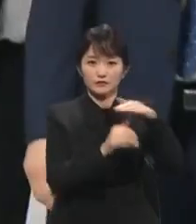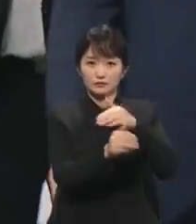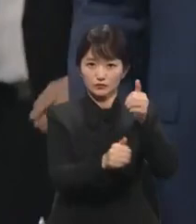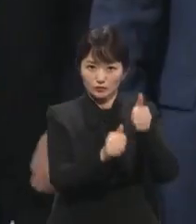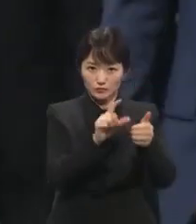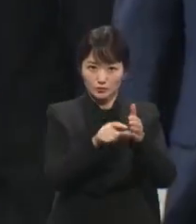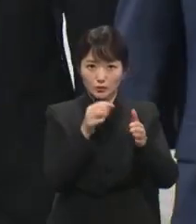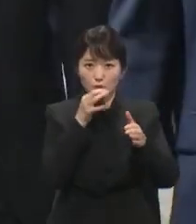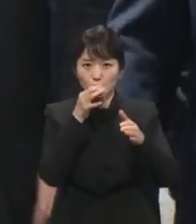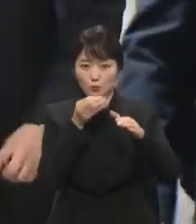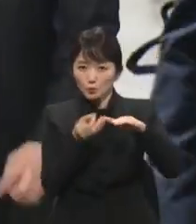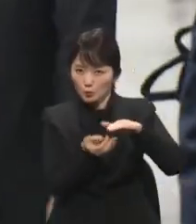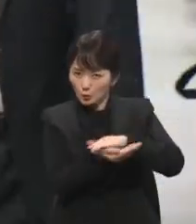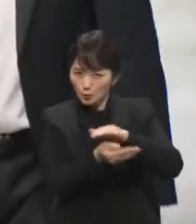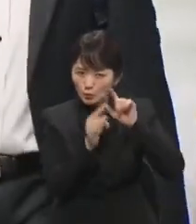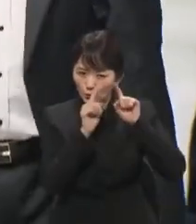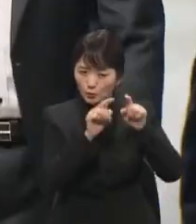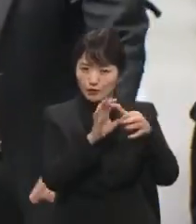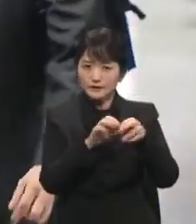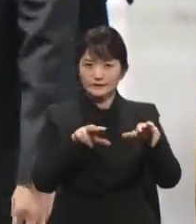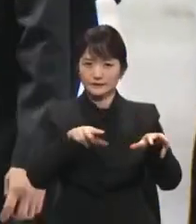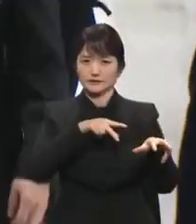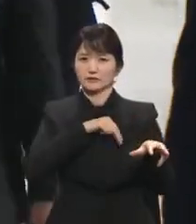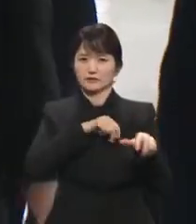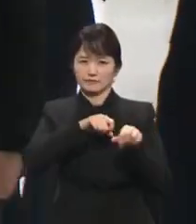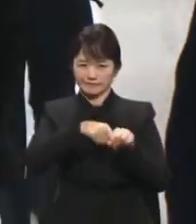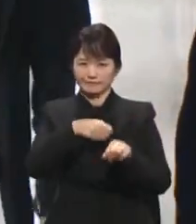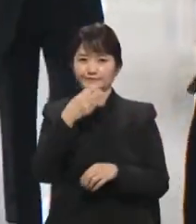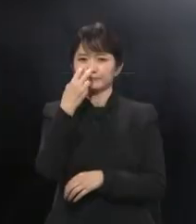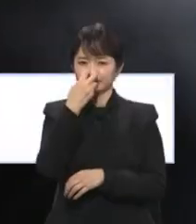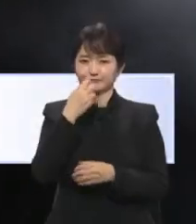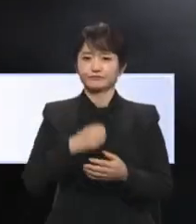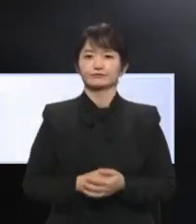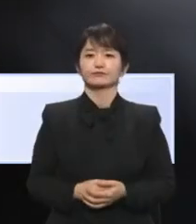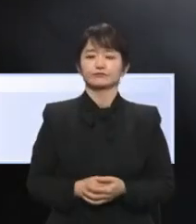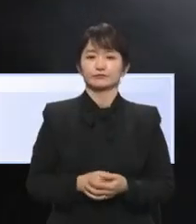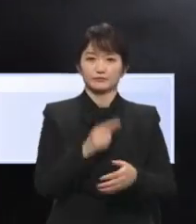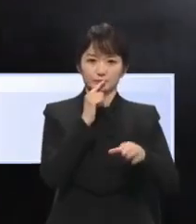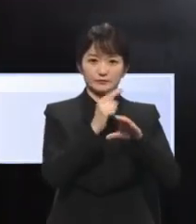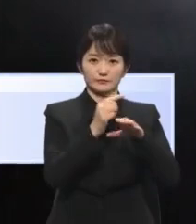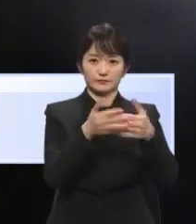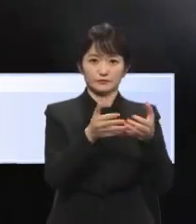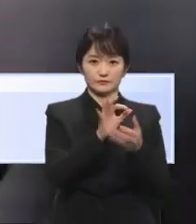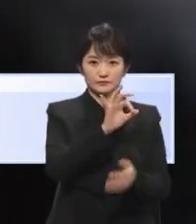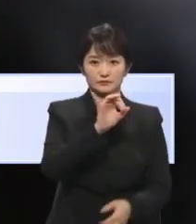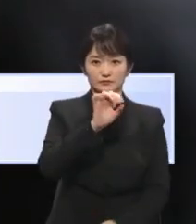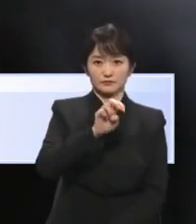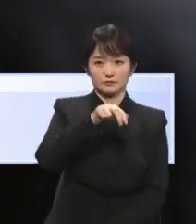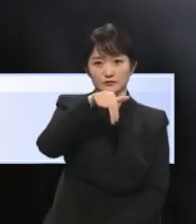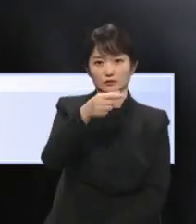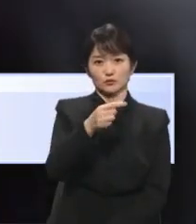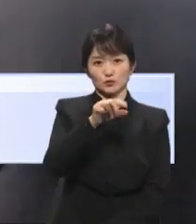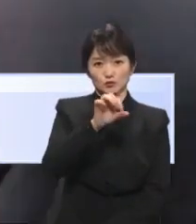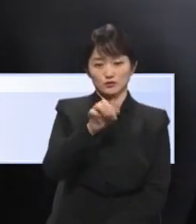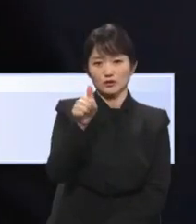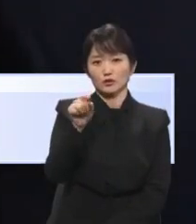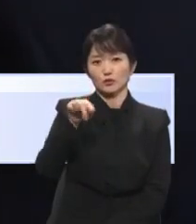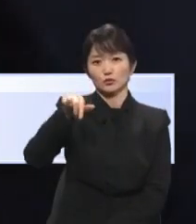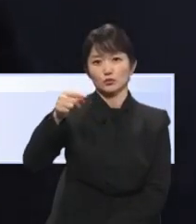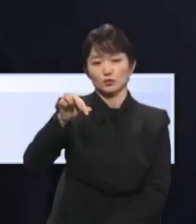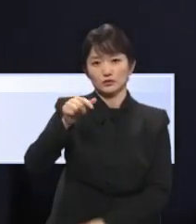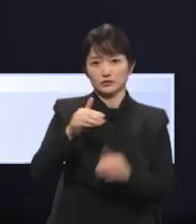관련해 의원들에 대한 강제 수사에 나섰습니다 검찰은 민주당 임종성 허종식 의원의 주거지 등을